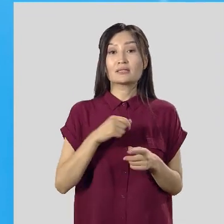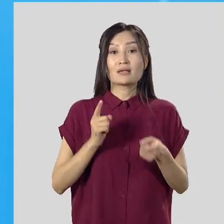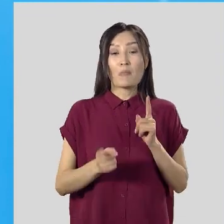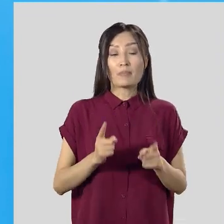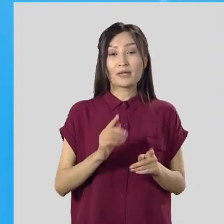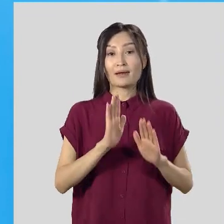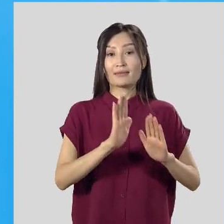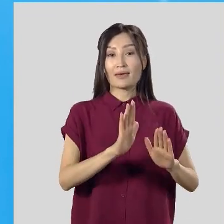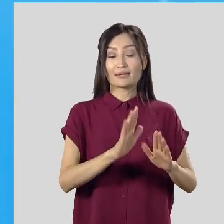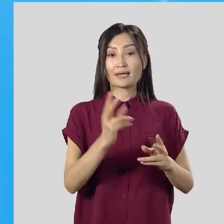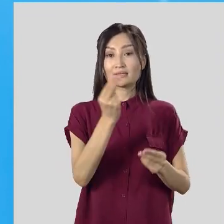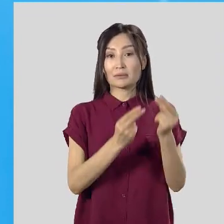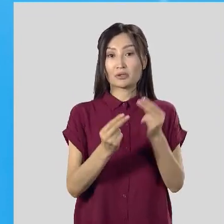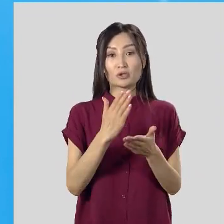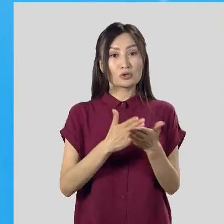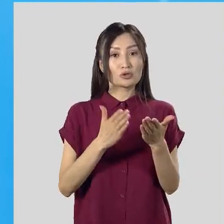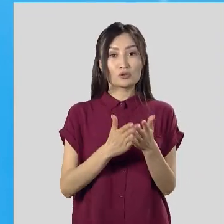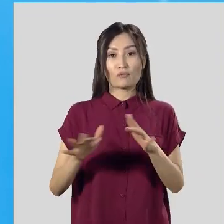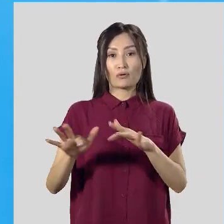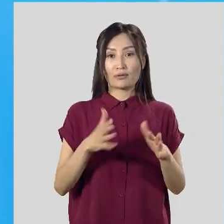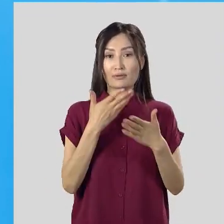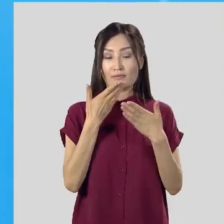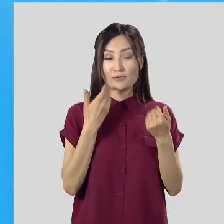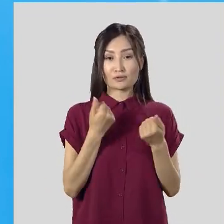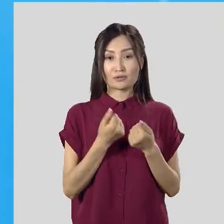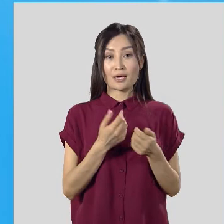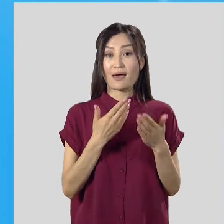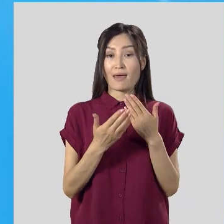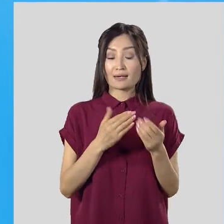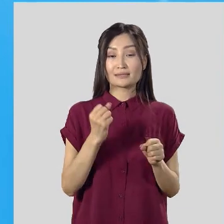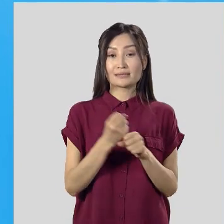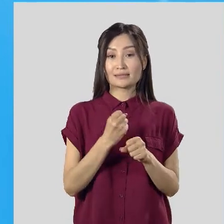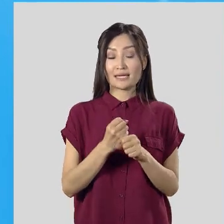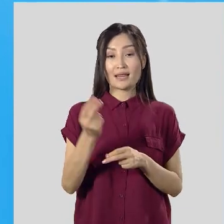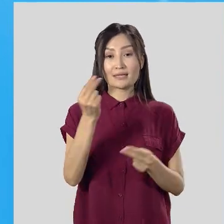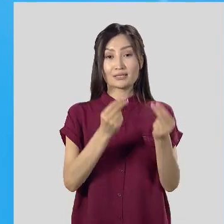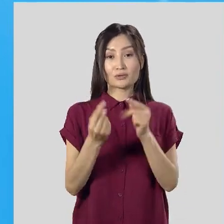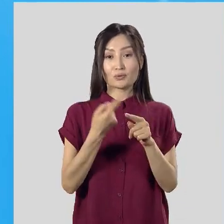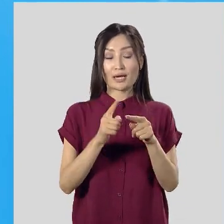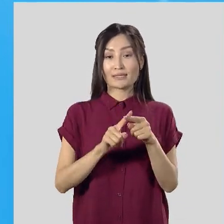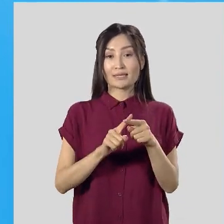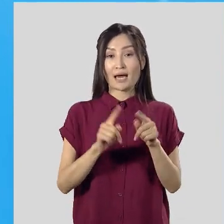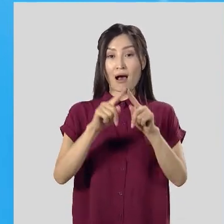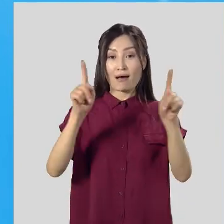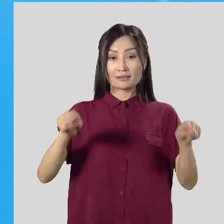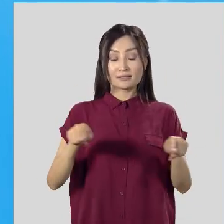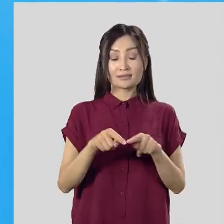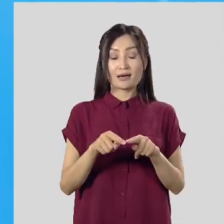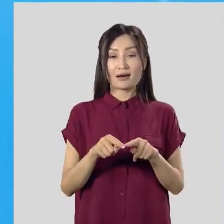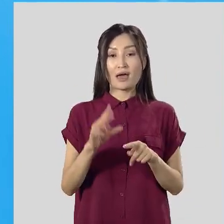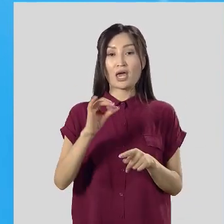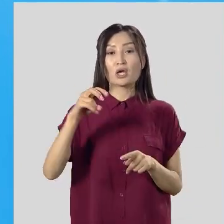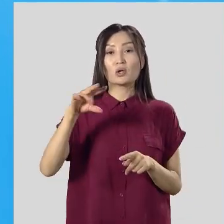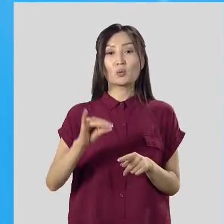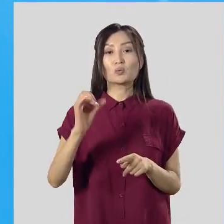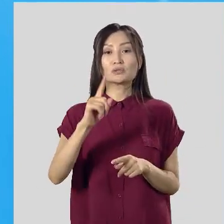деле на таких изображениях ничего не движется. Если сделать рисунки этих картинок, иллюзия все